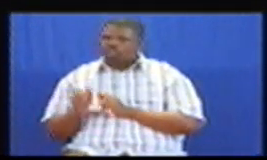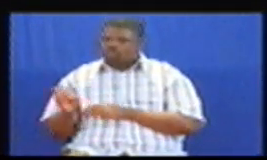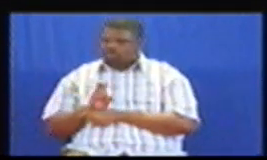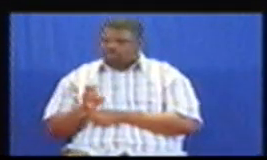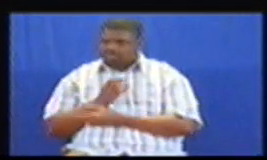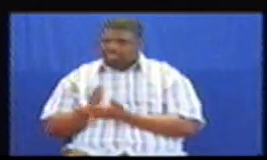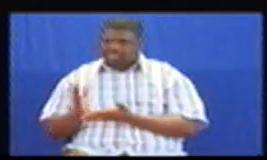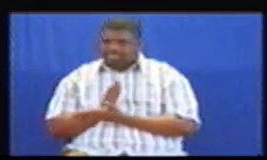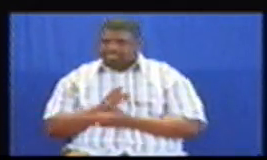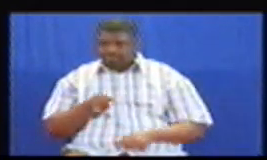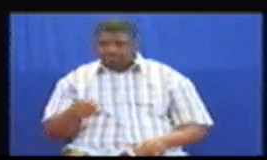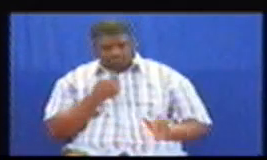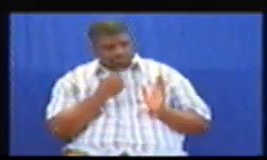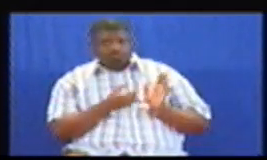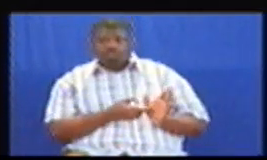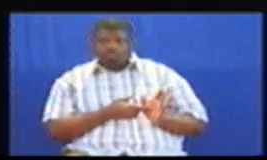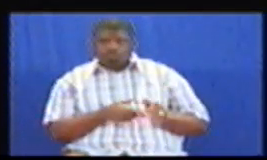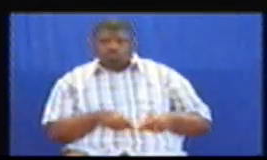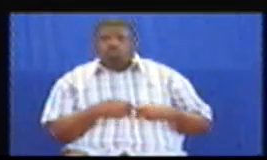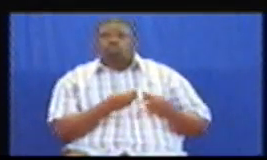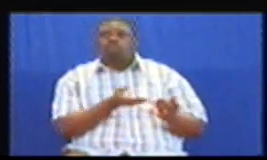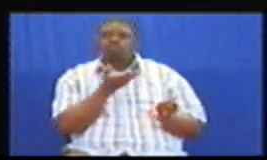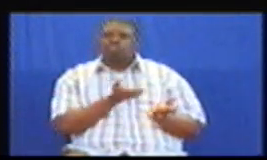hizi. Kwa mfano, utaratibu wa utoaji wa ushahidi.